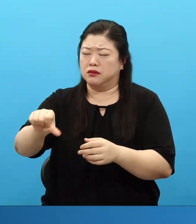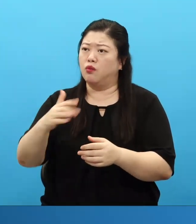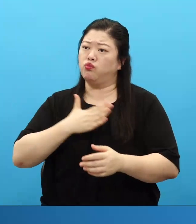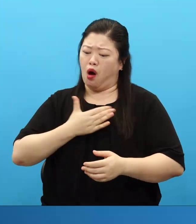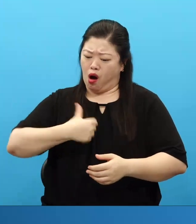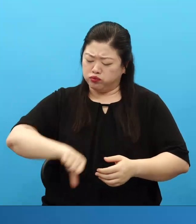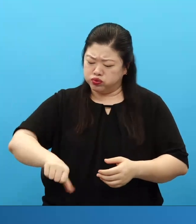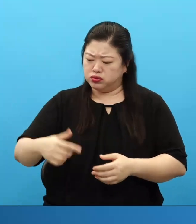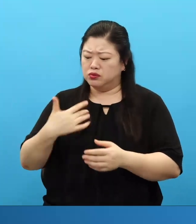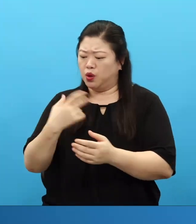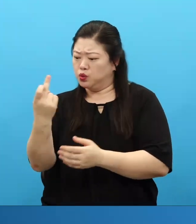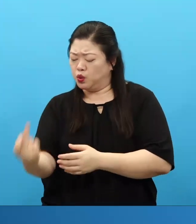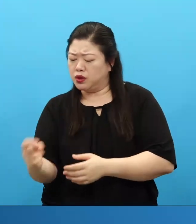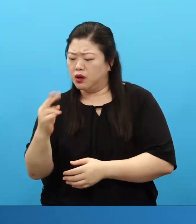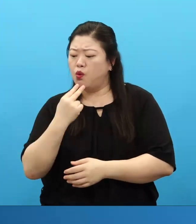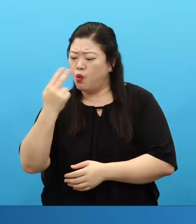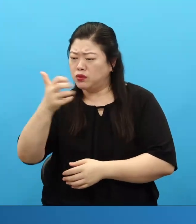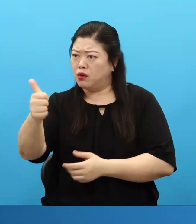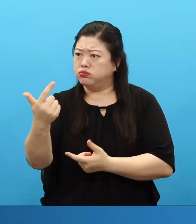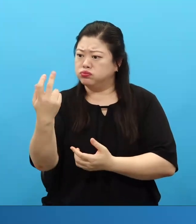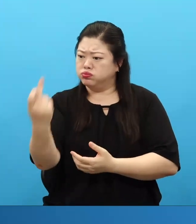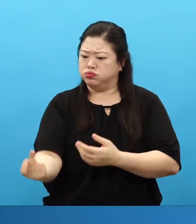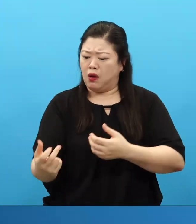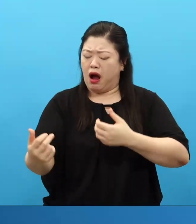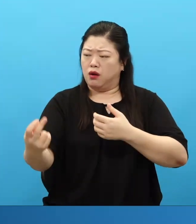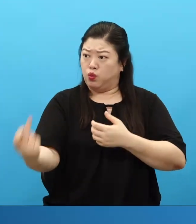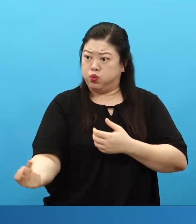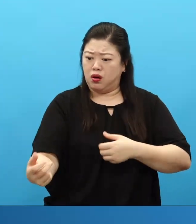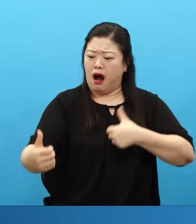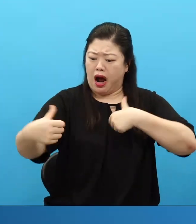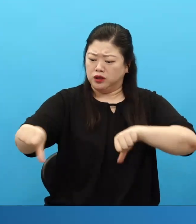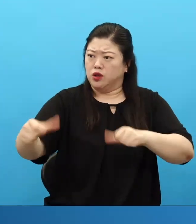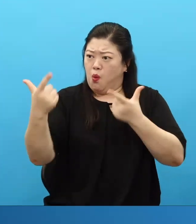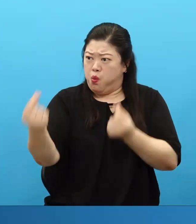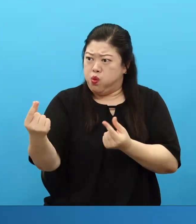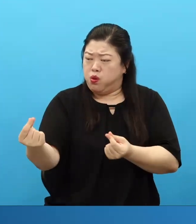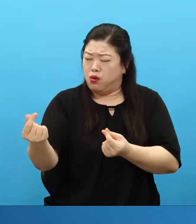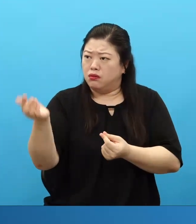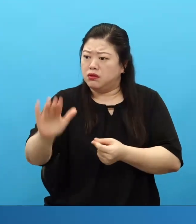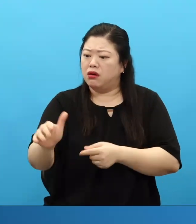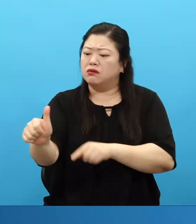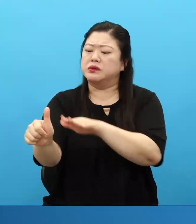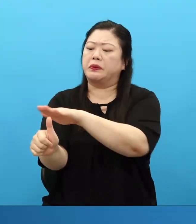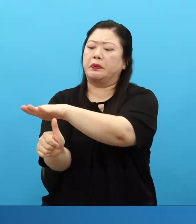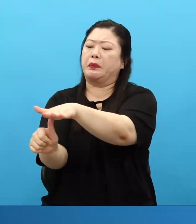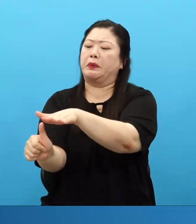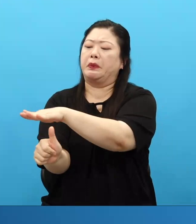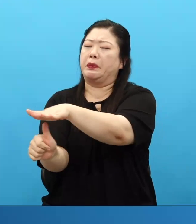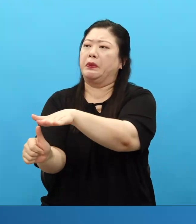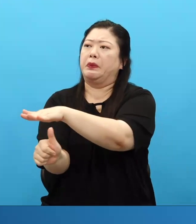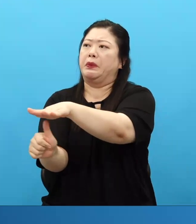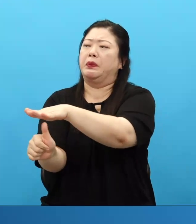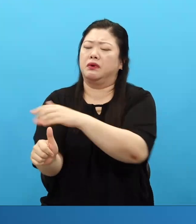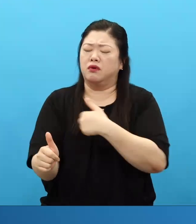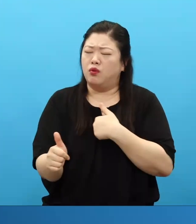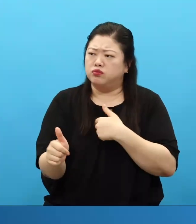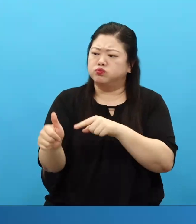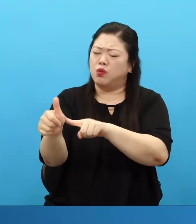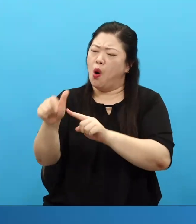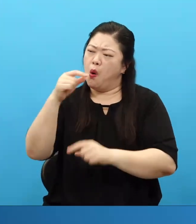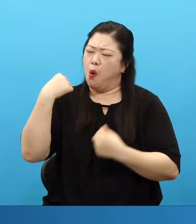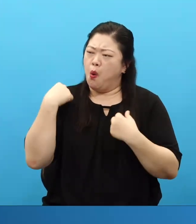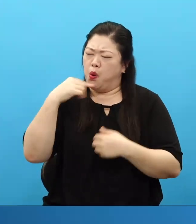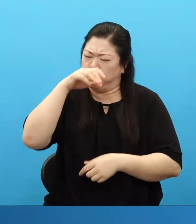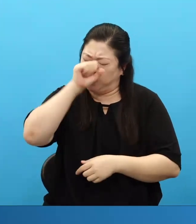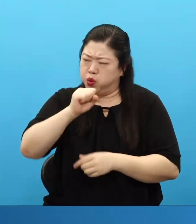were saying things that had nothing to do with the covenant. 돼지하고 똑같은 말을 했어요. And so they're saying the same thing as pigs. 돼지는 많이 주면 최고입니다. That pigs, if you give them a lot, that's